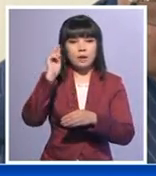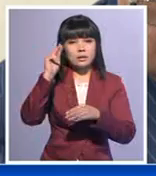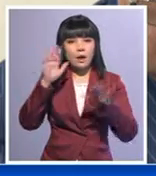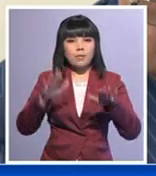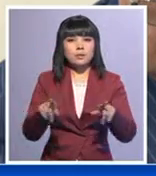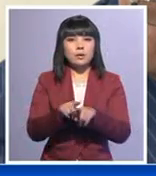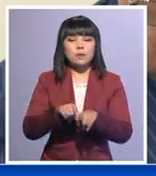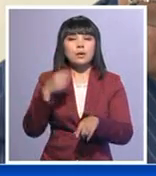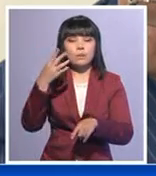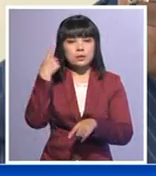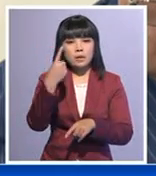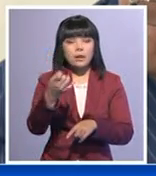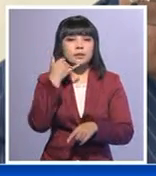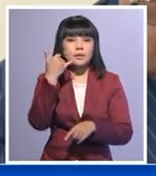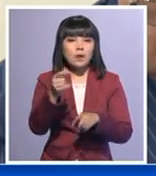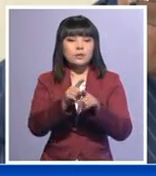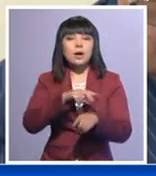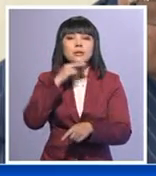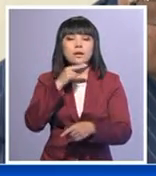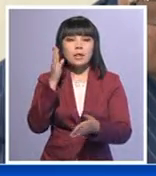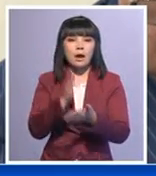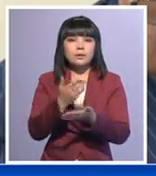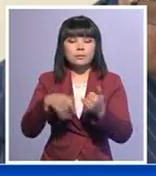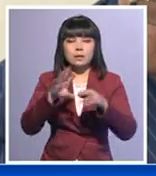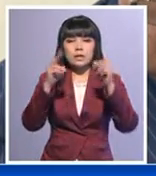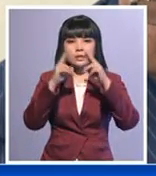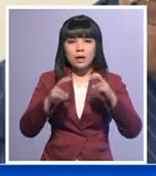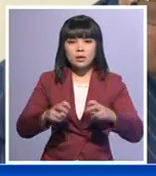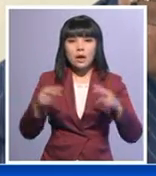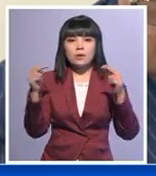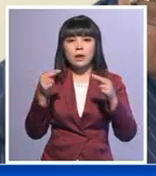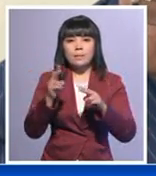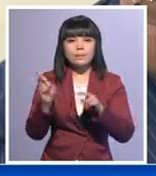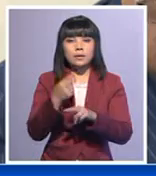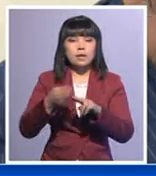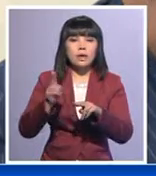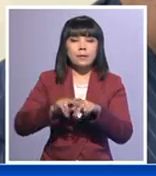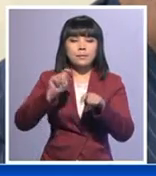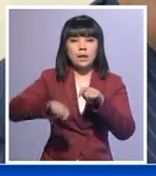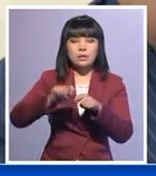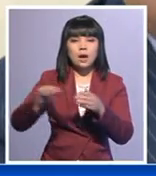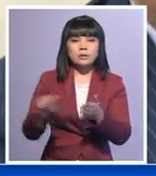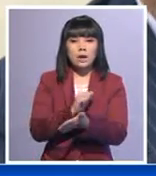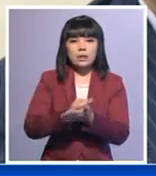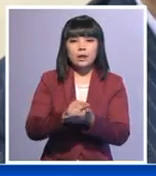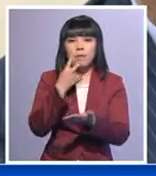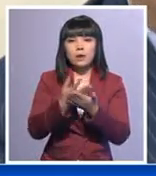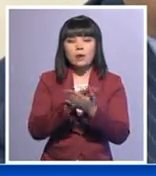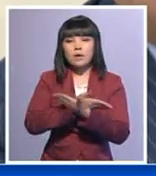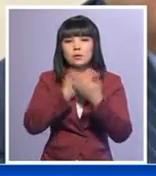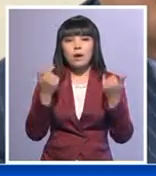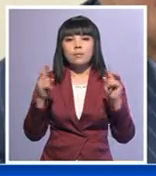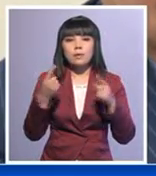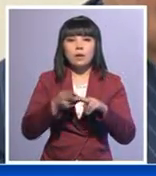ғана қоңырау шалу арқылы ескертіледі. Сосын тексерушілер ешқандай қызметтік куәліктерімен тексеруге негіз болатын құжаттарды көрсетпейтін көрінеді.